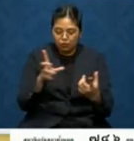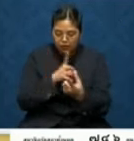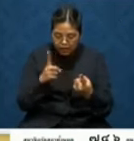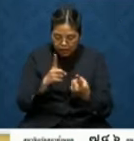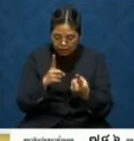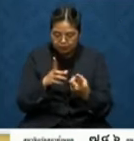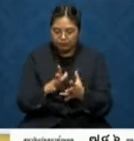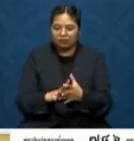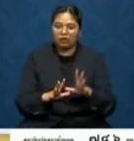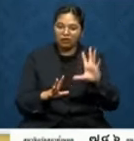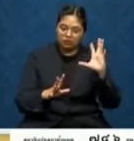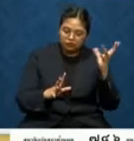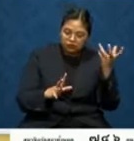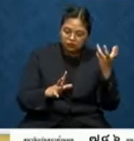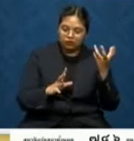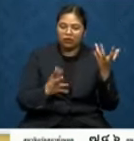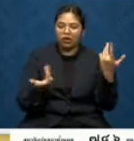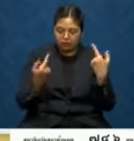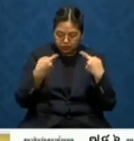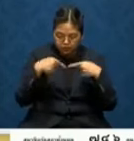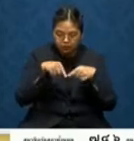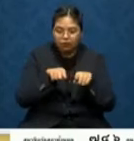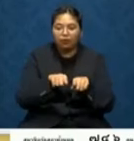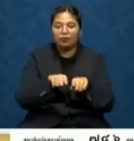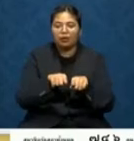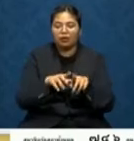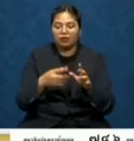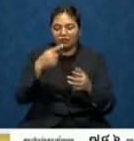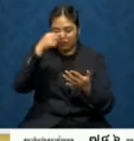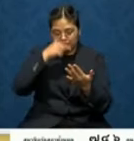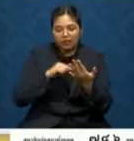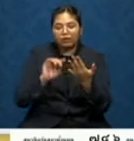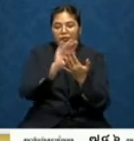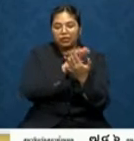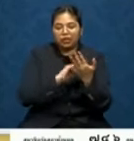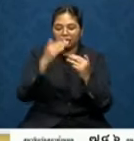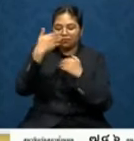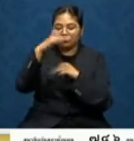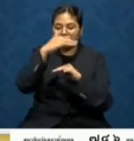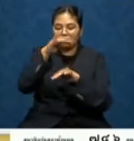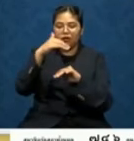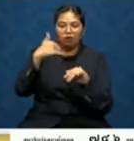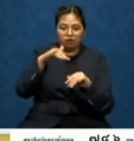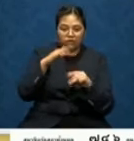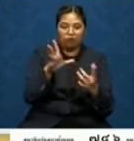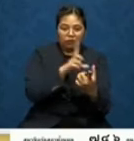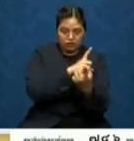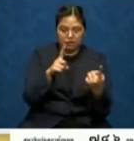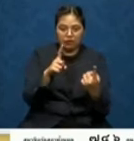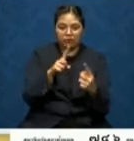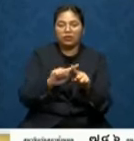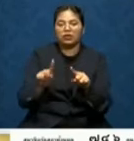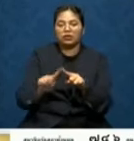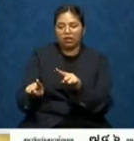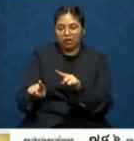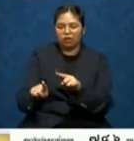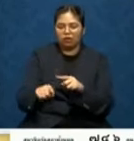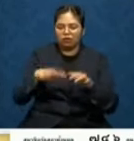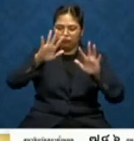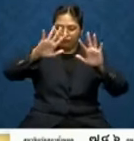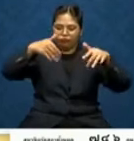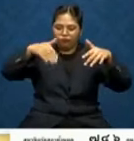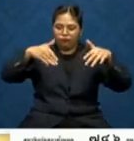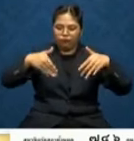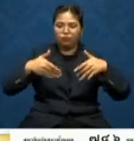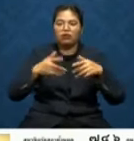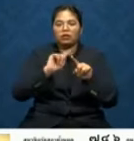ลท้ายที่สุดแล้วประเทศไทยจะต้องส่งออกทุนทางวัฒนธรรมประเทศไทยจะต้องนำรายได้